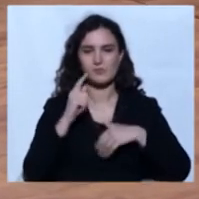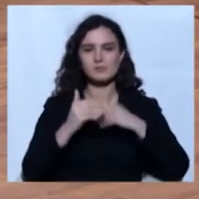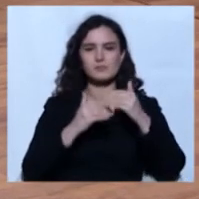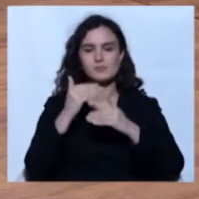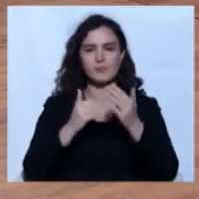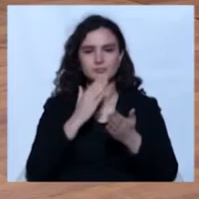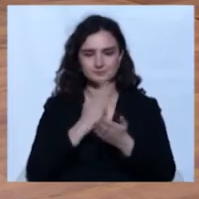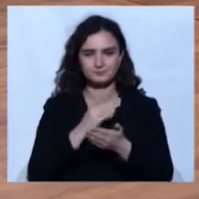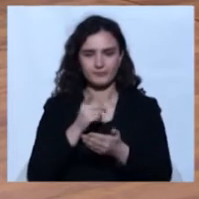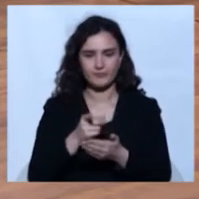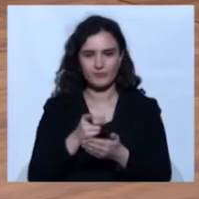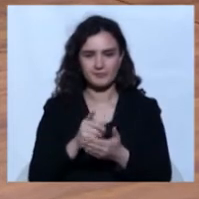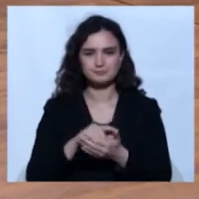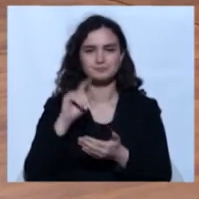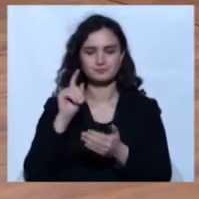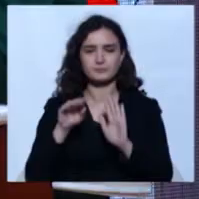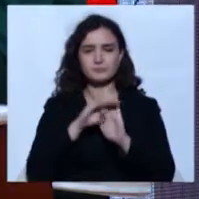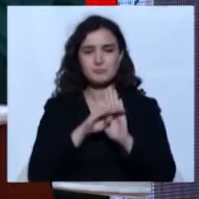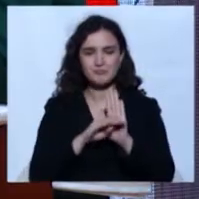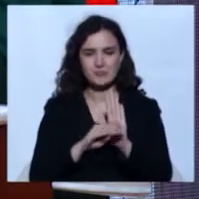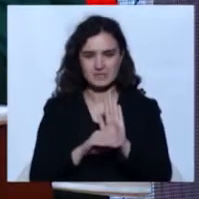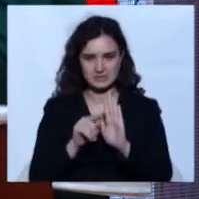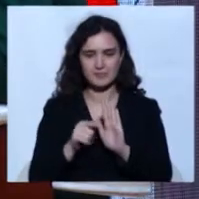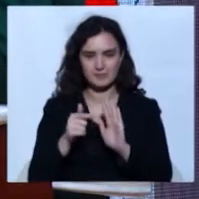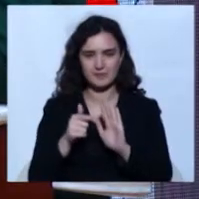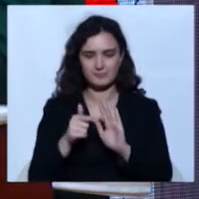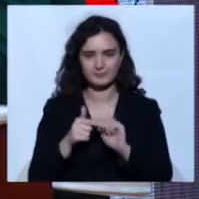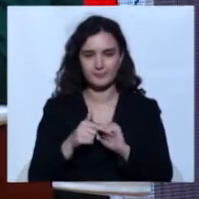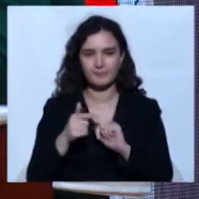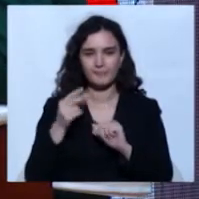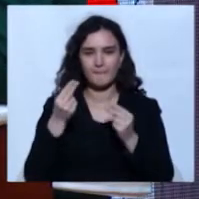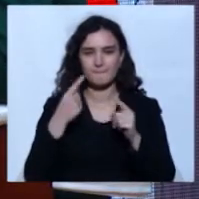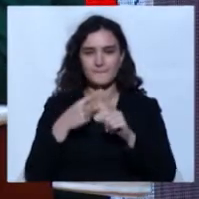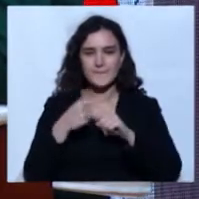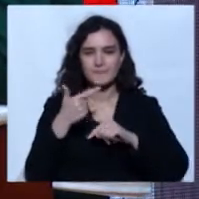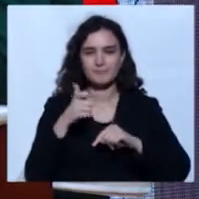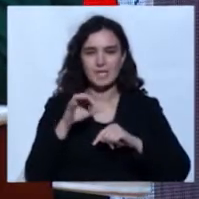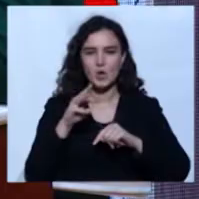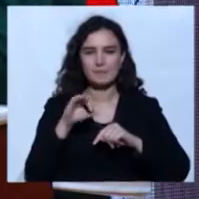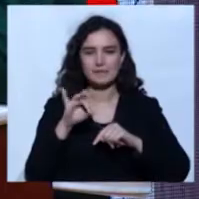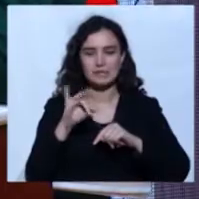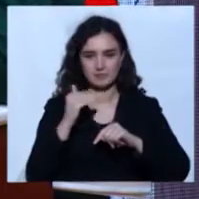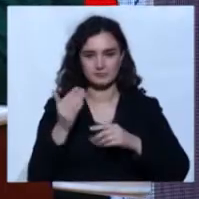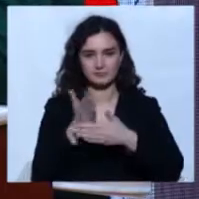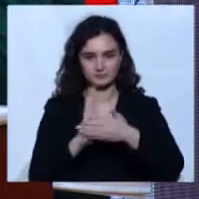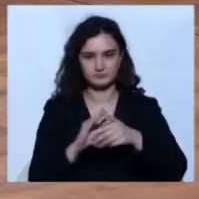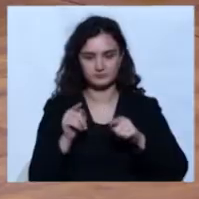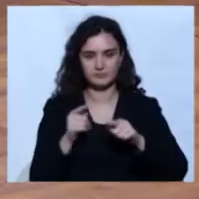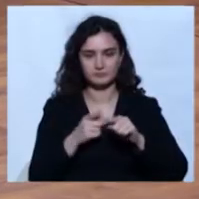პერსპექტივა არის სისტემა, გეომეტრიის ნაწილია, მოგეხსენებათ, ეს არის სისტემა,